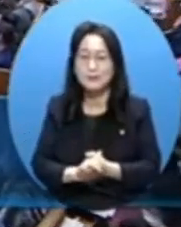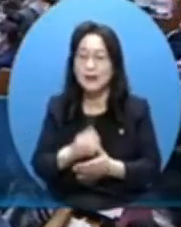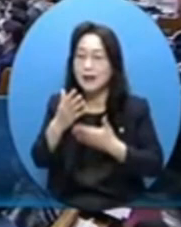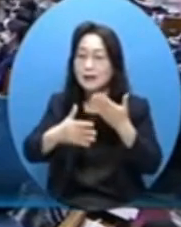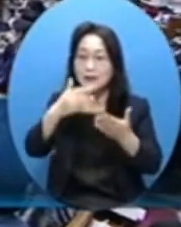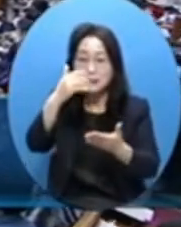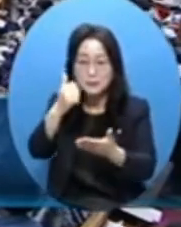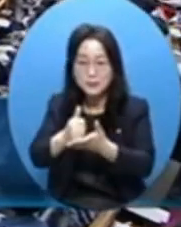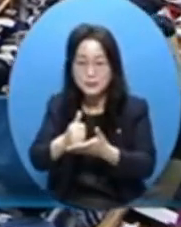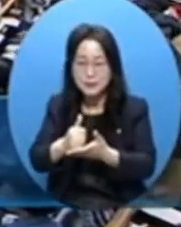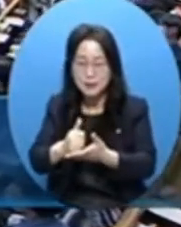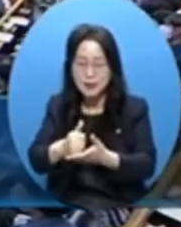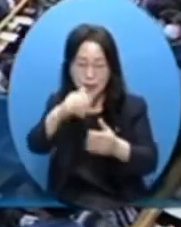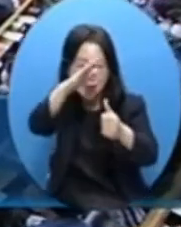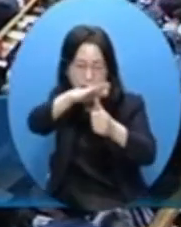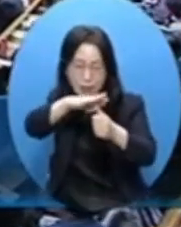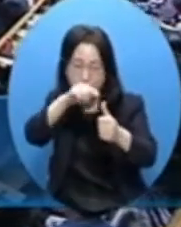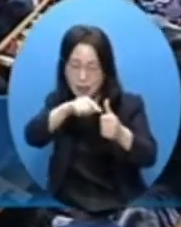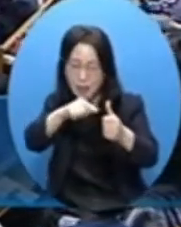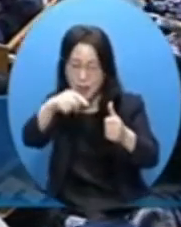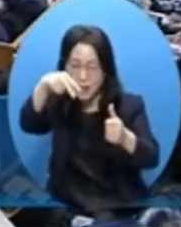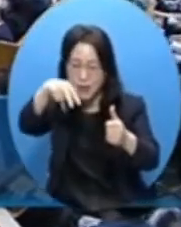1 에서 어린 사무엘을 부르셨습니다